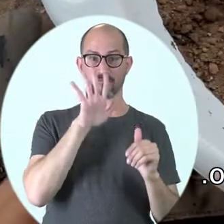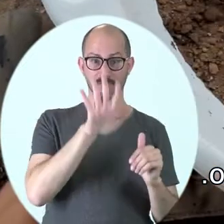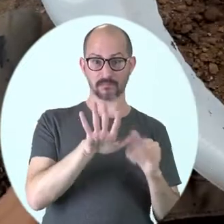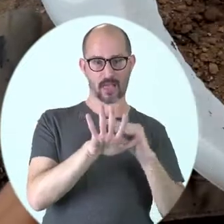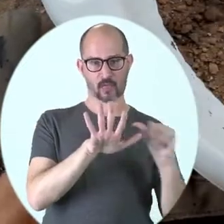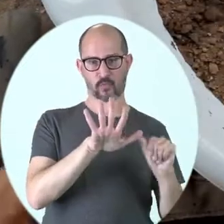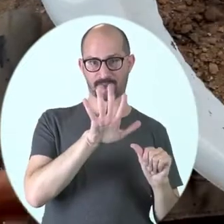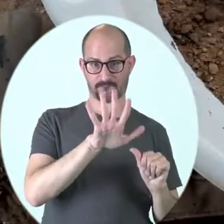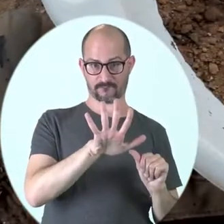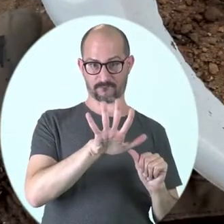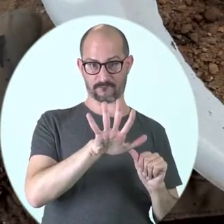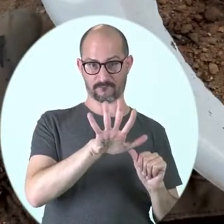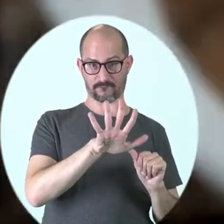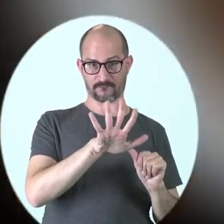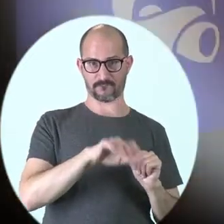הגבס.